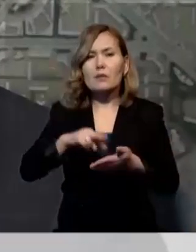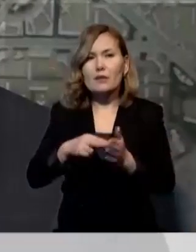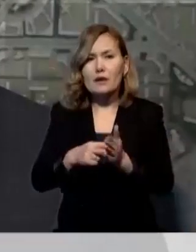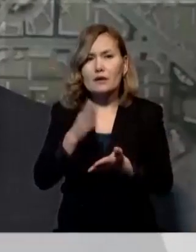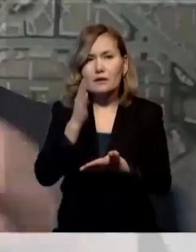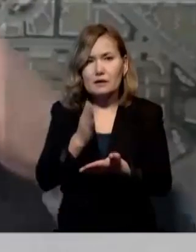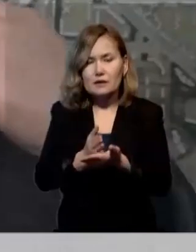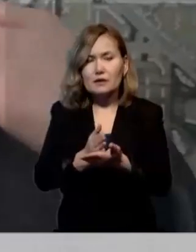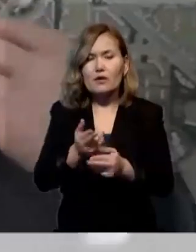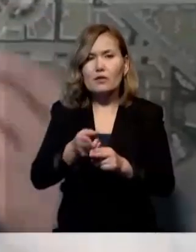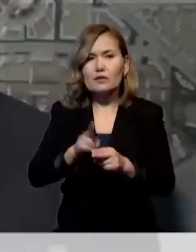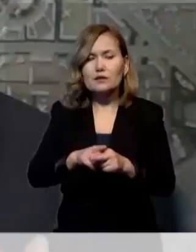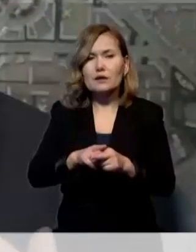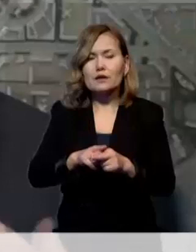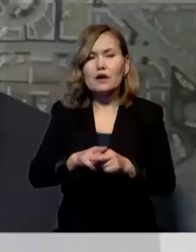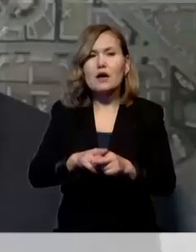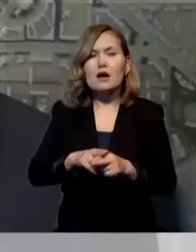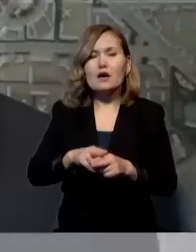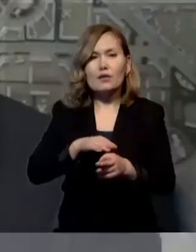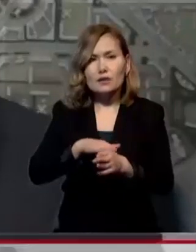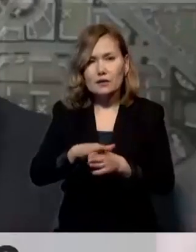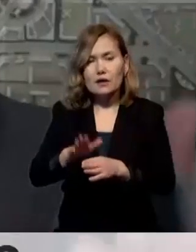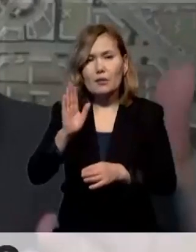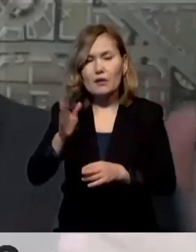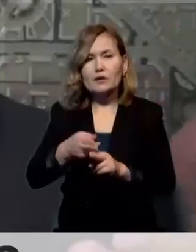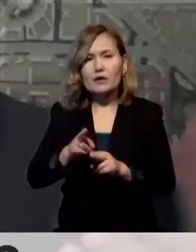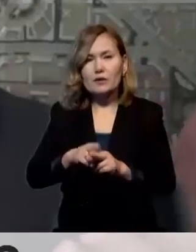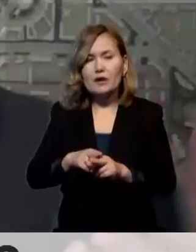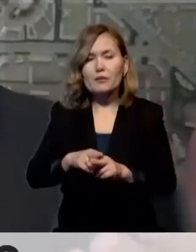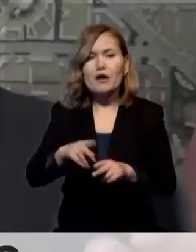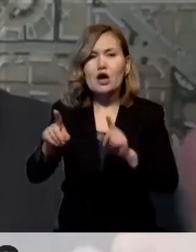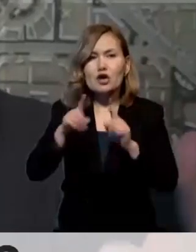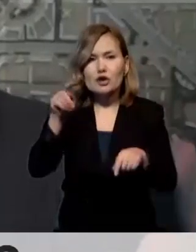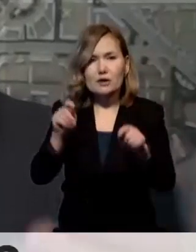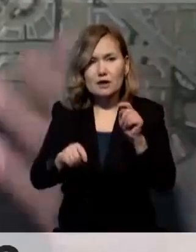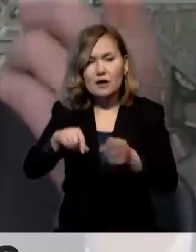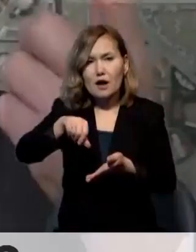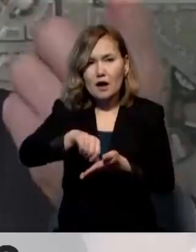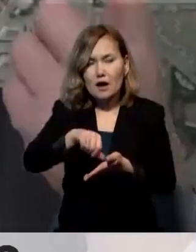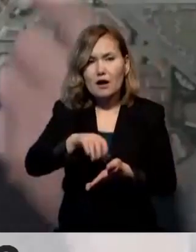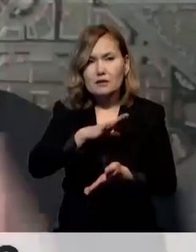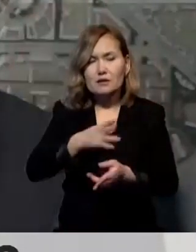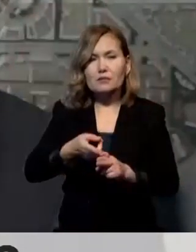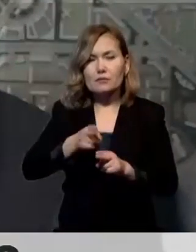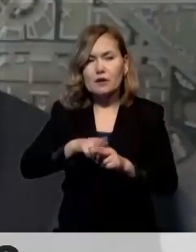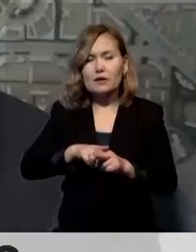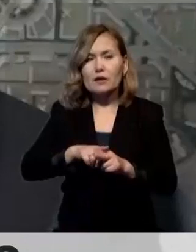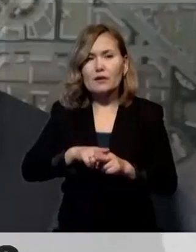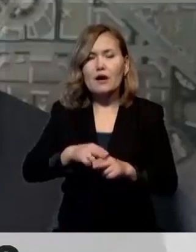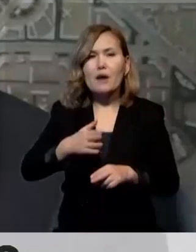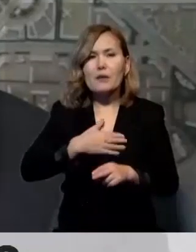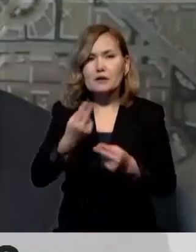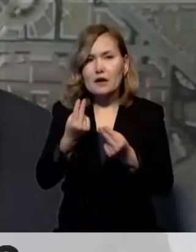сөз емес, бұл орындалады. Неге? Мен өткен жылғы сессияға қатыстым. Иә, сонда біздіңге